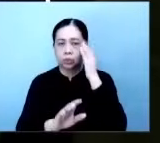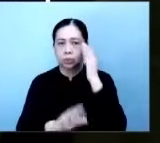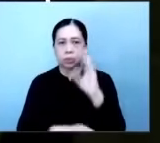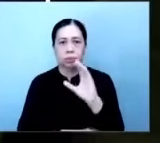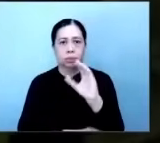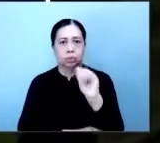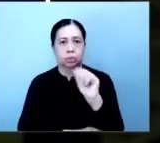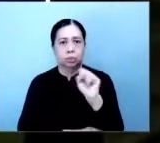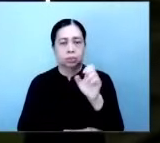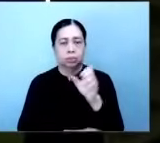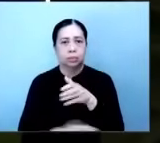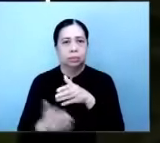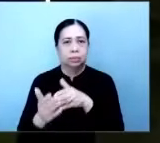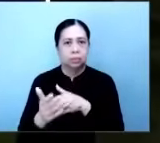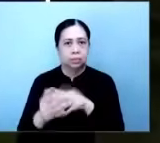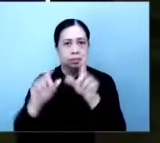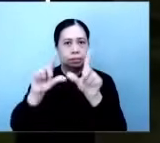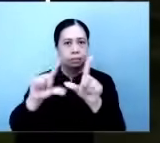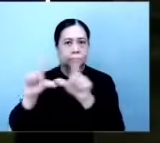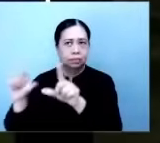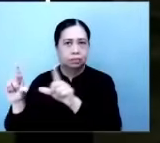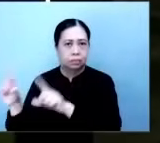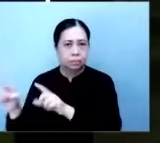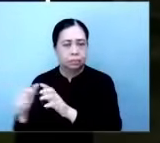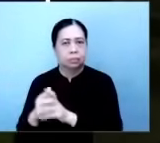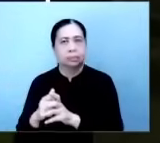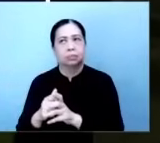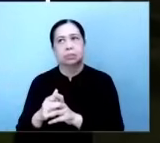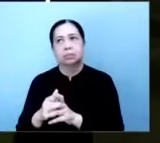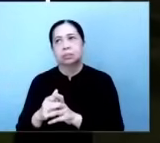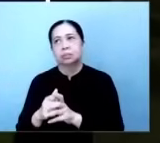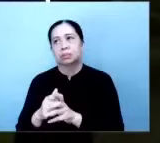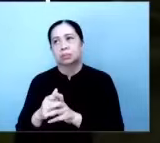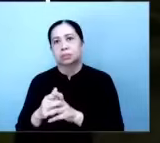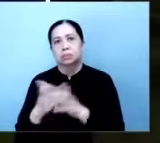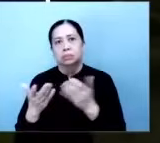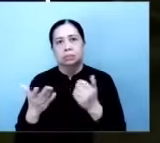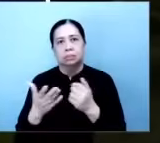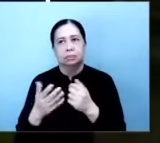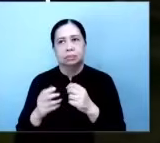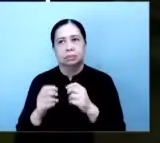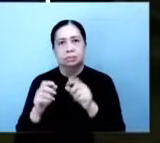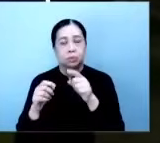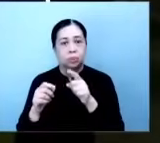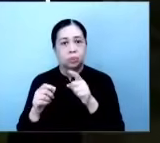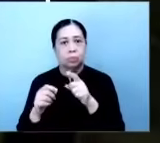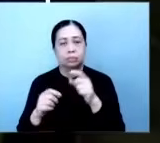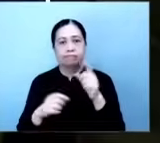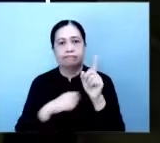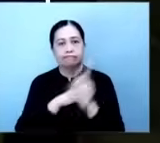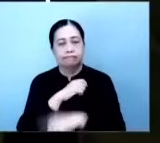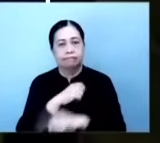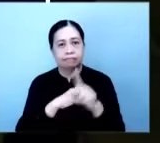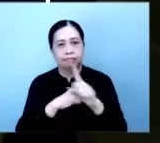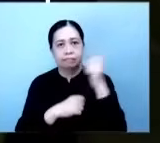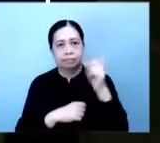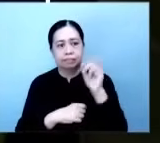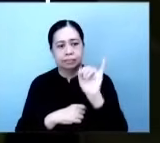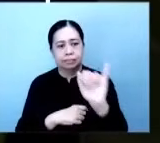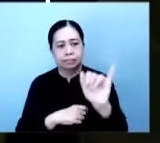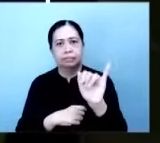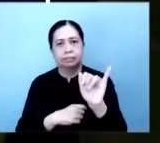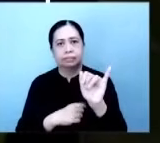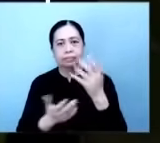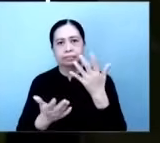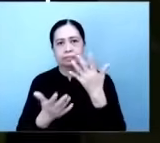po sa mga akusado, carries ay lifetime imprisonment o capital offense. So dito po siya magpo-fall,